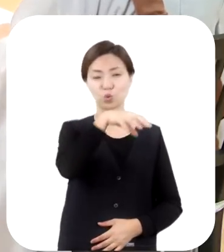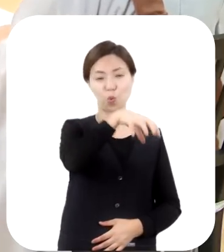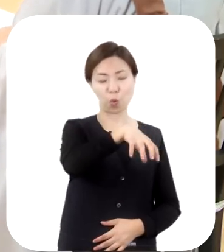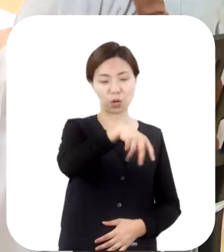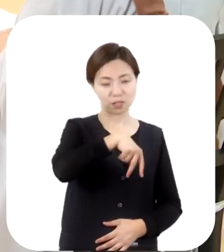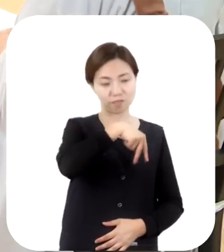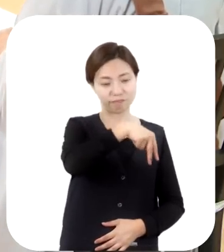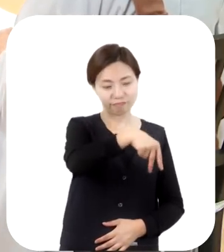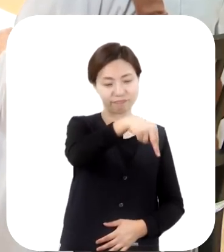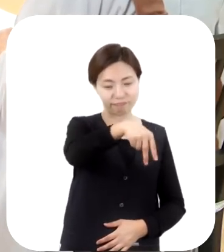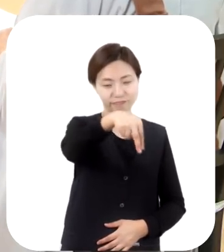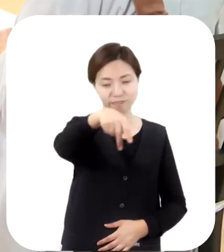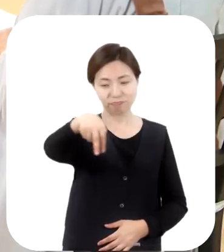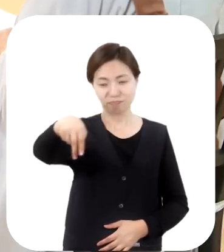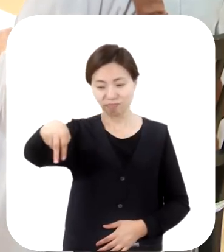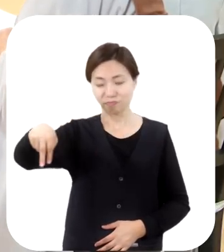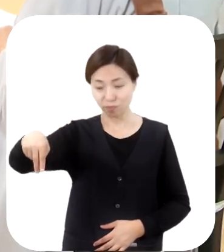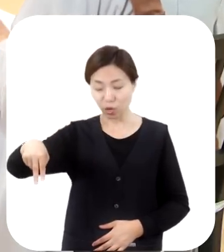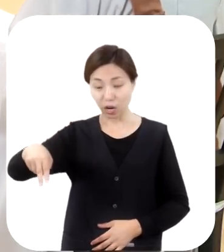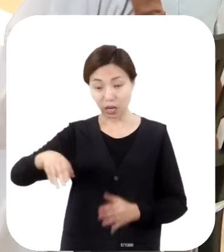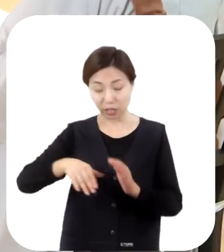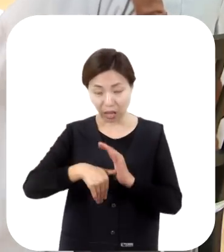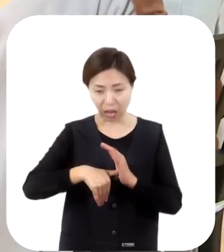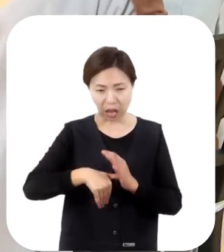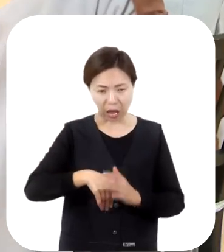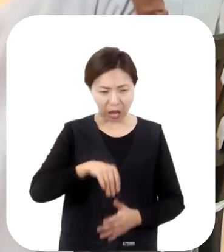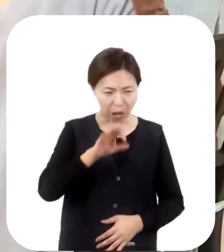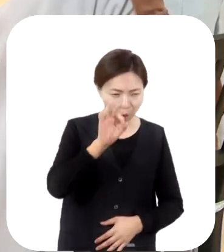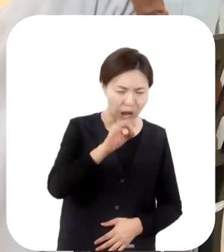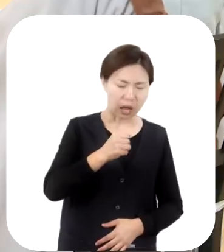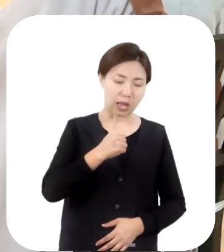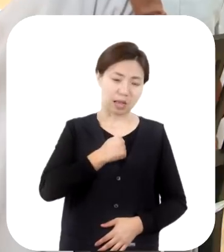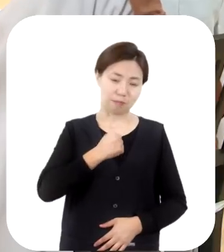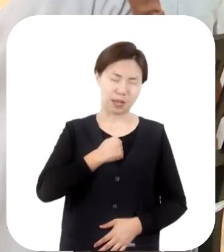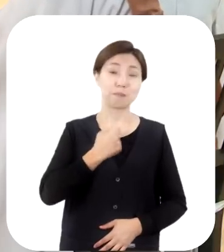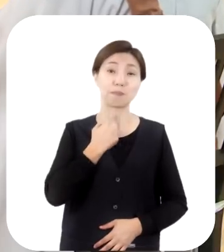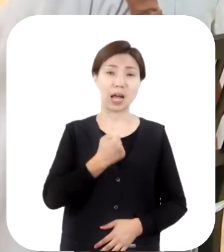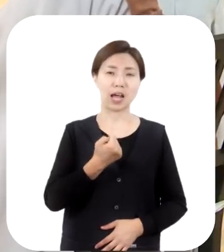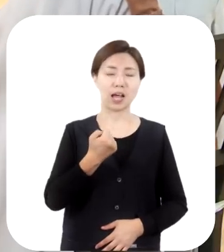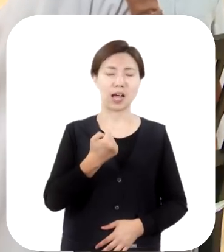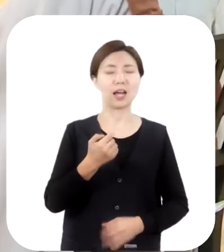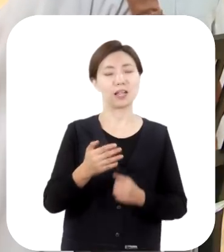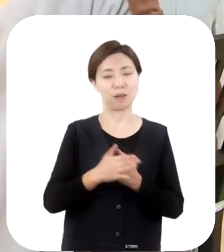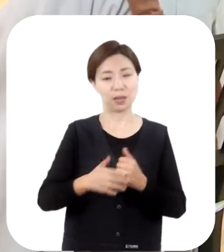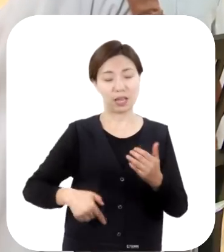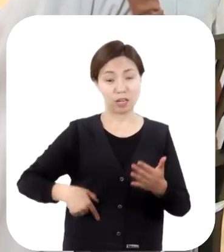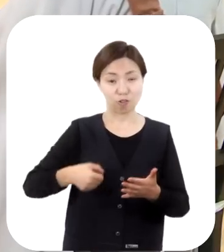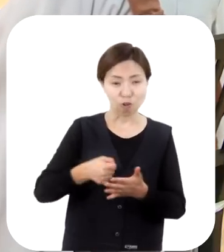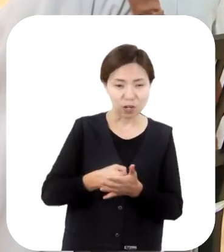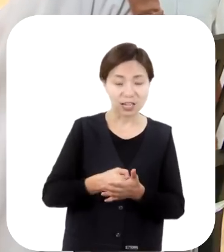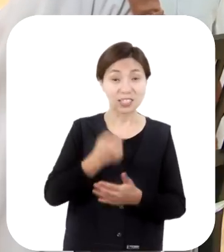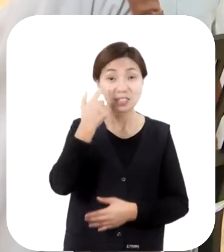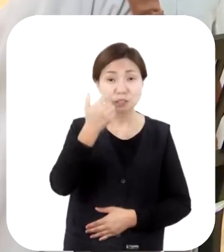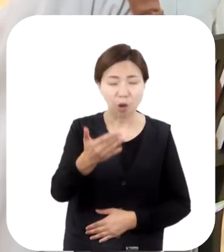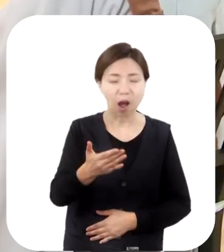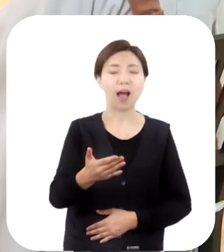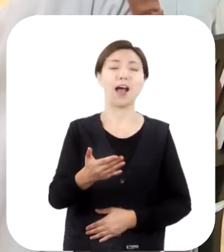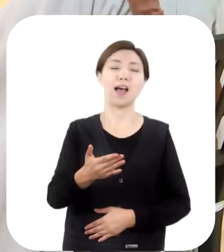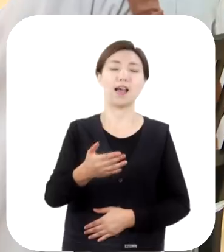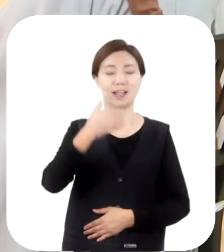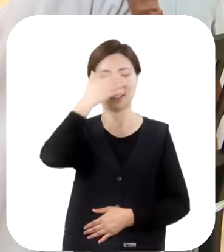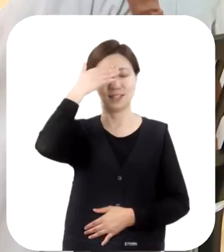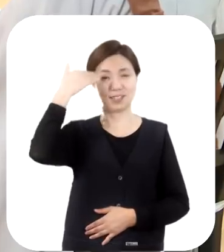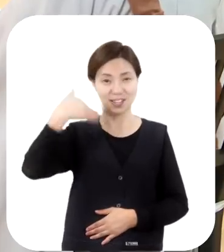다녀와서 계속 이 의문이 계속 남아있어서 좀 답답한 돌덩어리가 계속 마음이 있고, 그래서 오늘 용기 내서